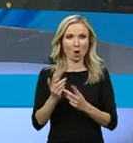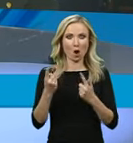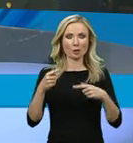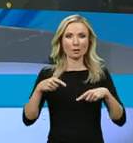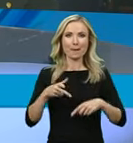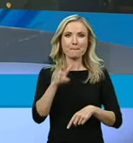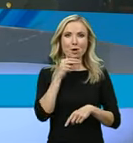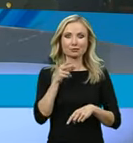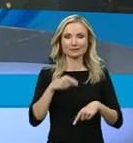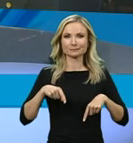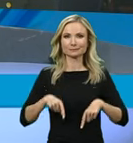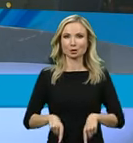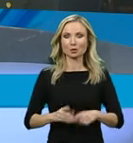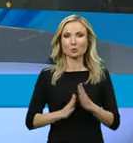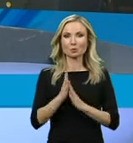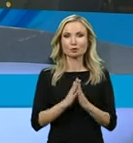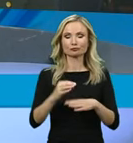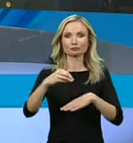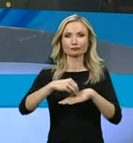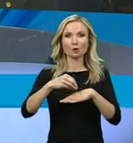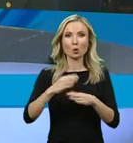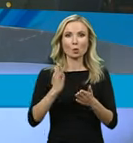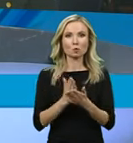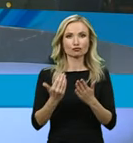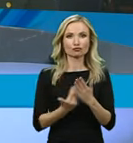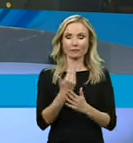novinka prověřená praxí, už se hodila v konkrétních případech?